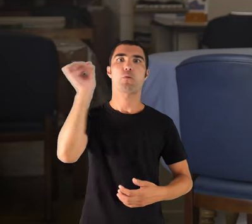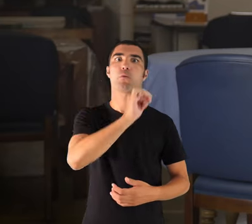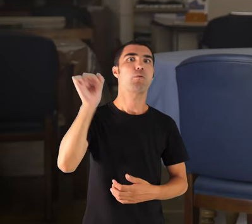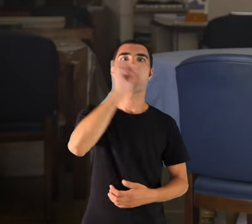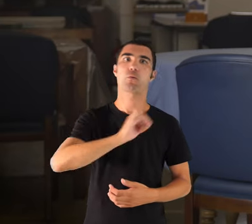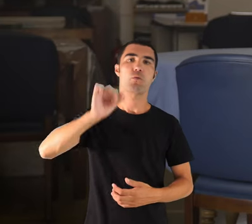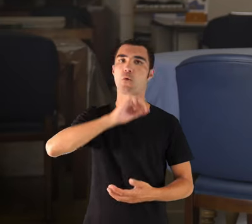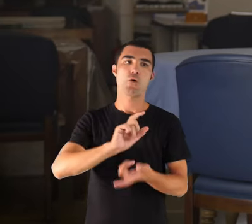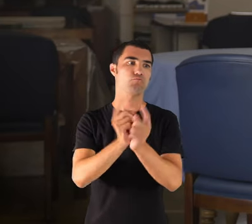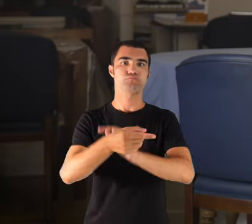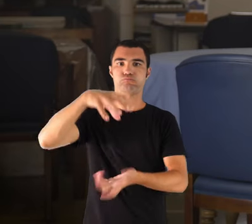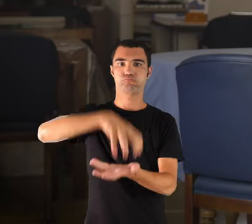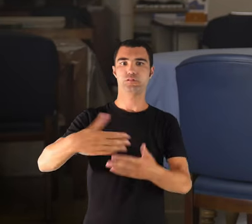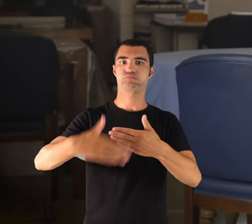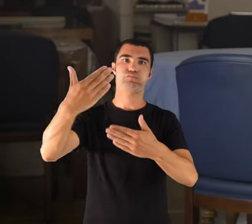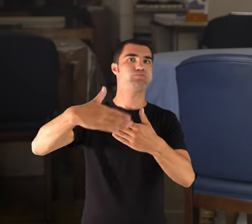va ser una meravella.